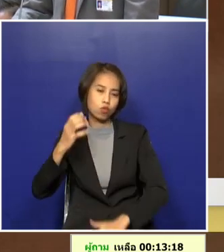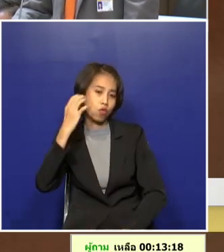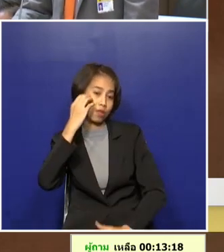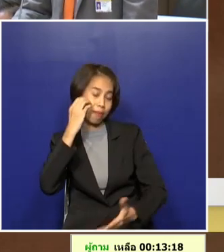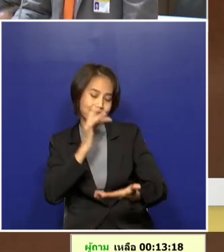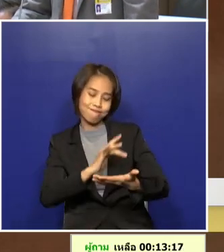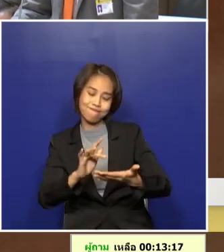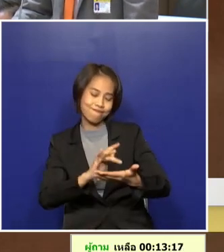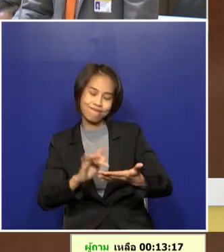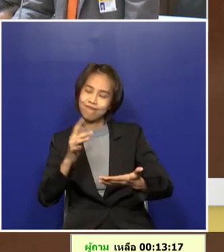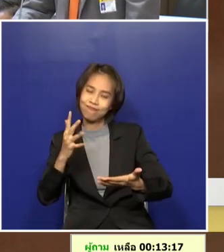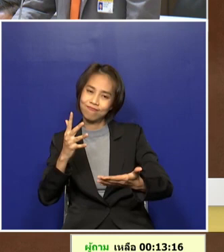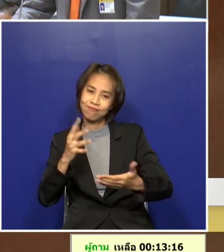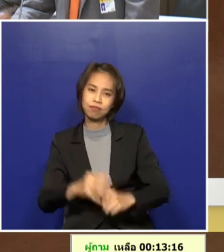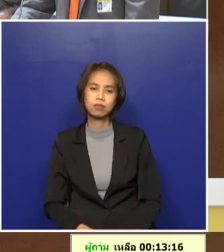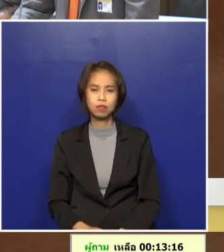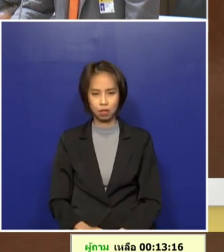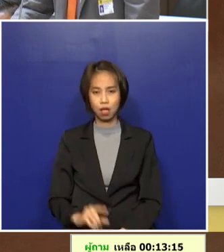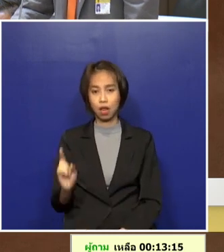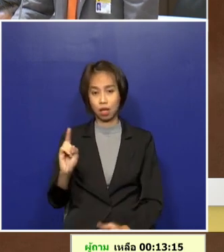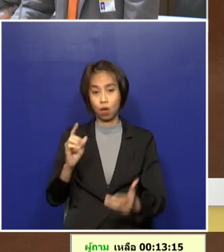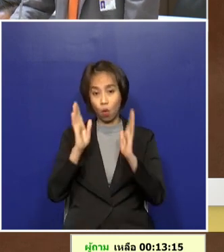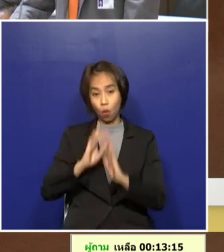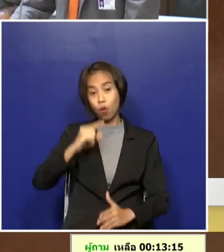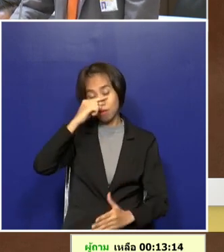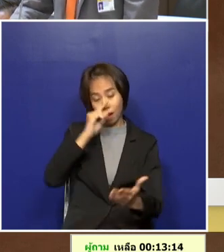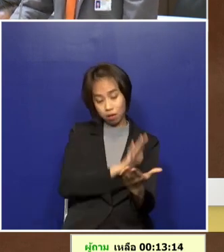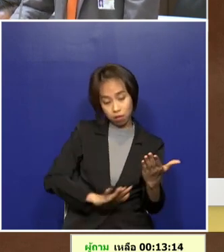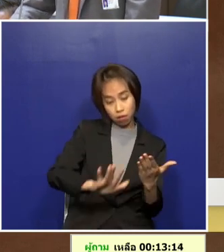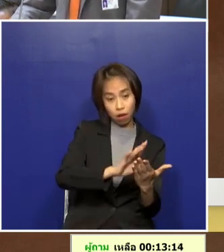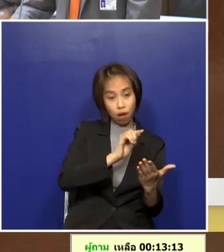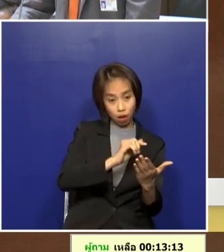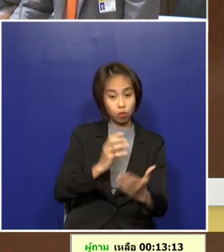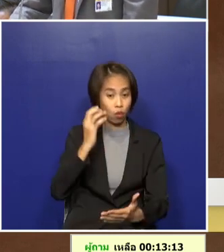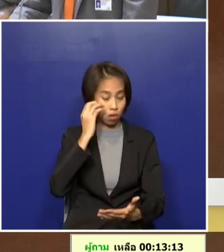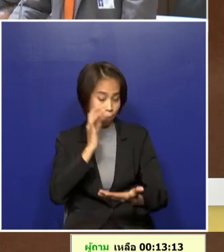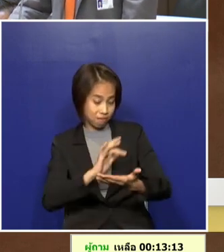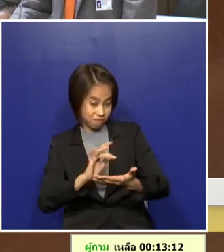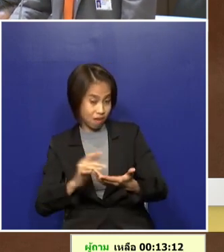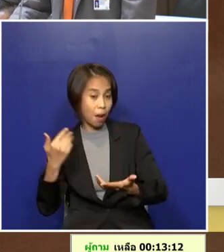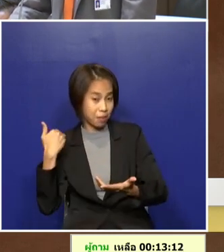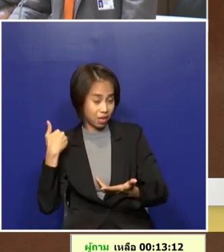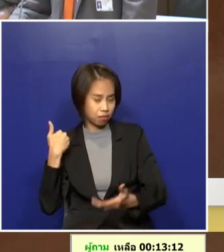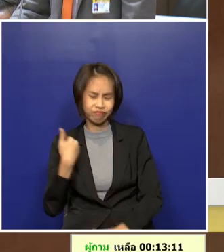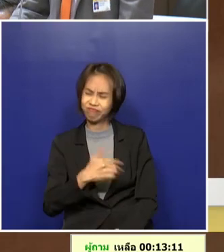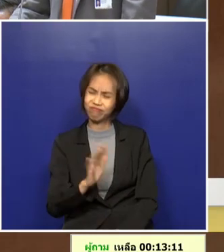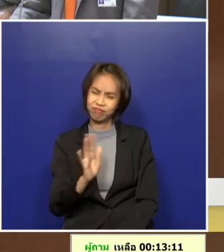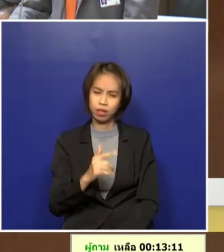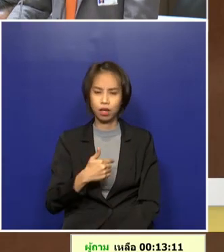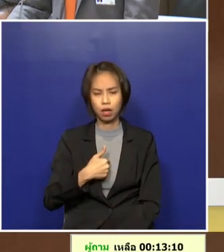ทุกคนในประเทศไทยเนี่ยมันไม่มีสมาร์ทโฟนนะครับคือผมไม่เข้าใจเลยว่าท่านเนี่ยคิดนโยบายในการใ